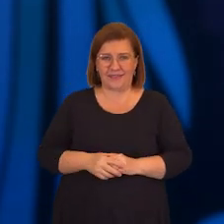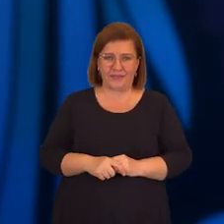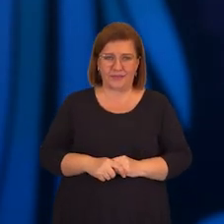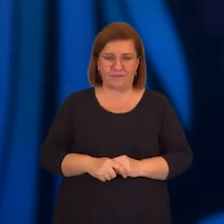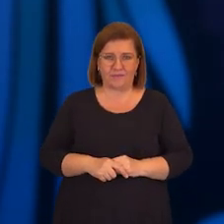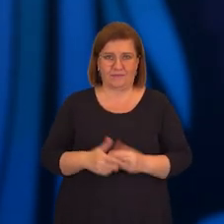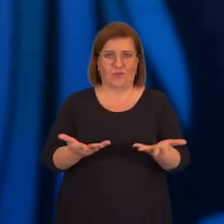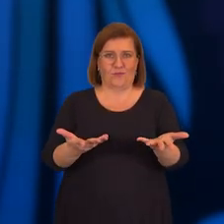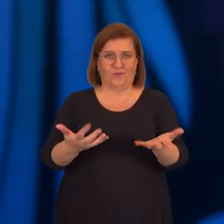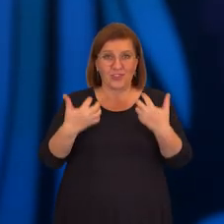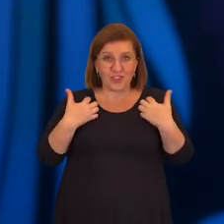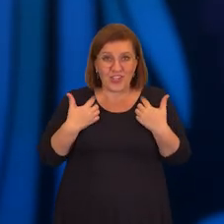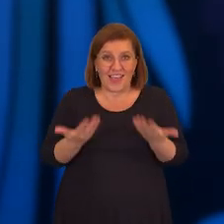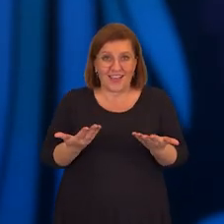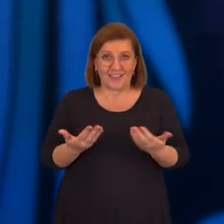Żyjesz.